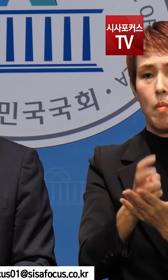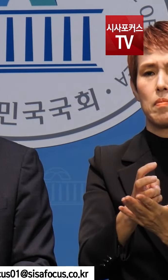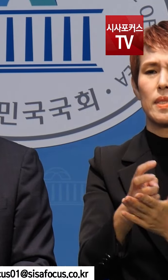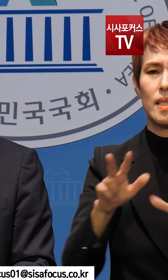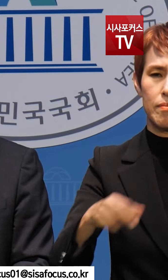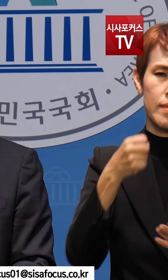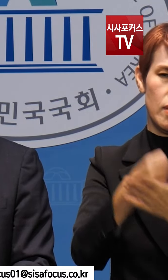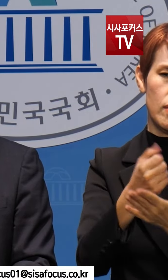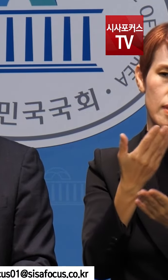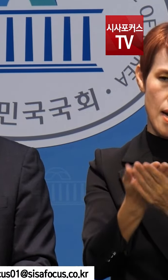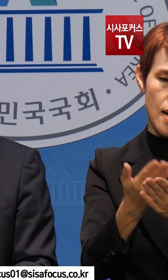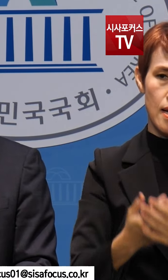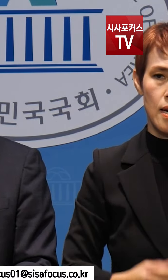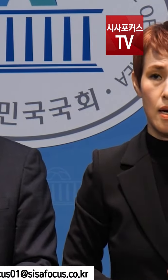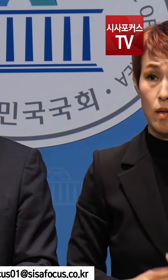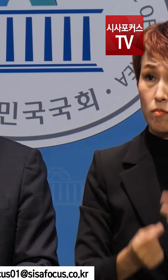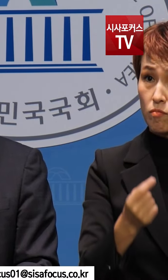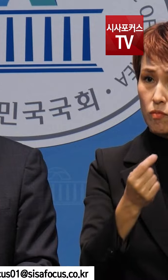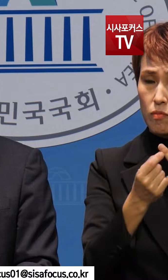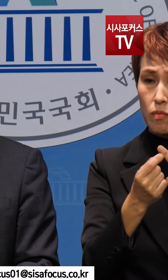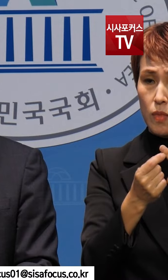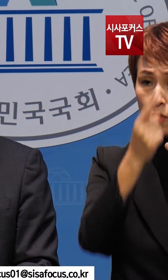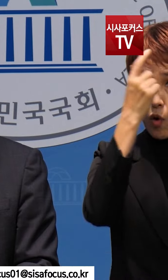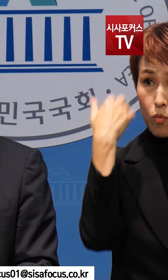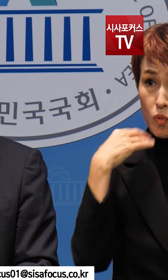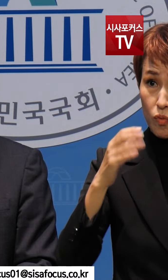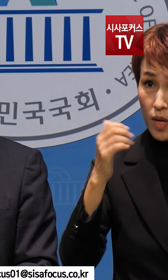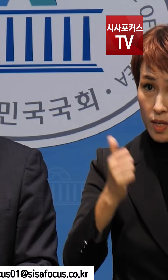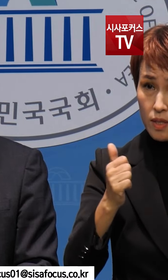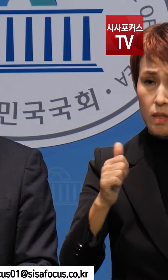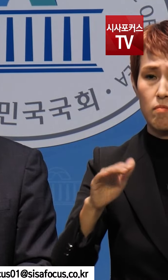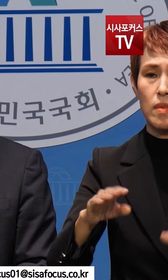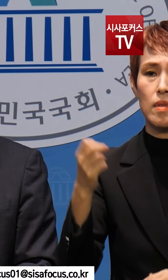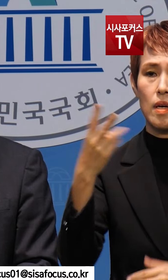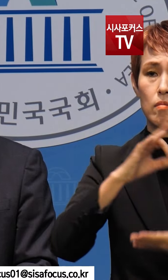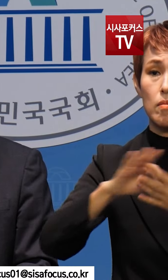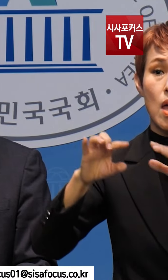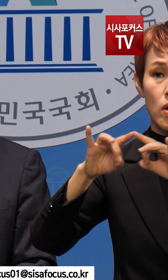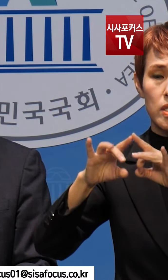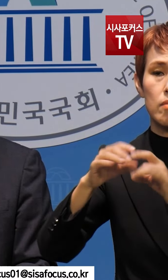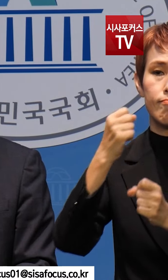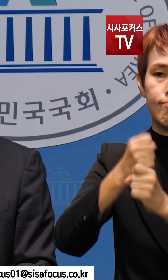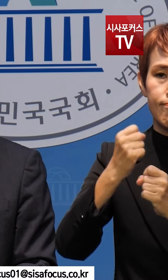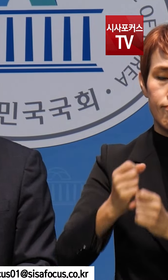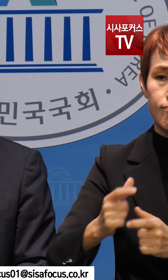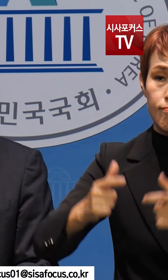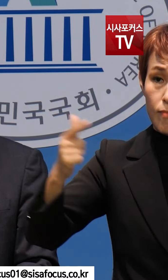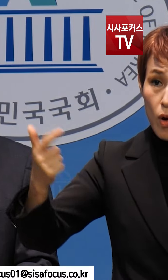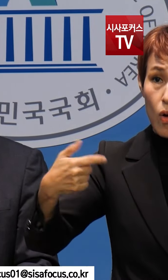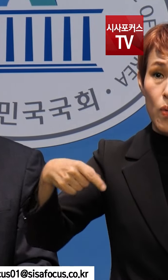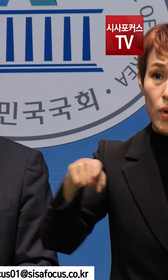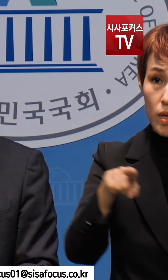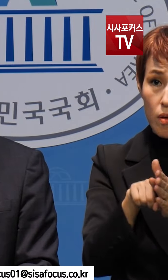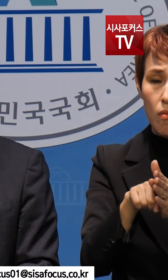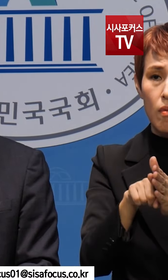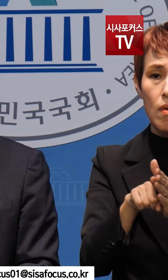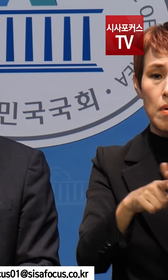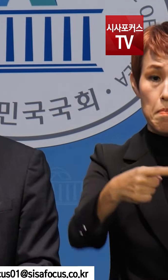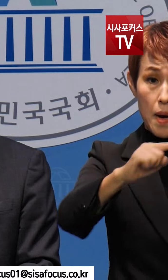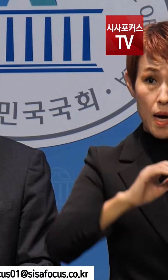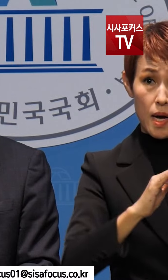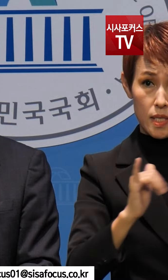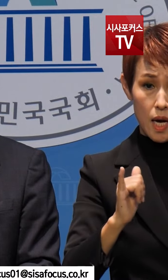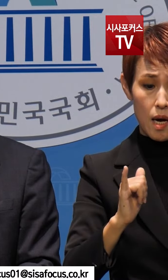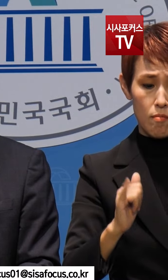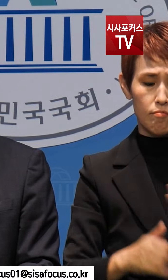제정하라 둘 정부와 국회는 재생에너지 생산 이용 참여자의 확대를 위한 재생에너지